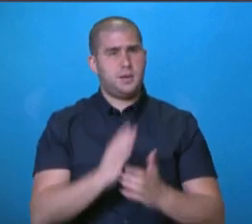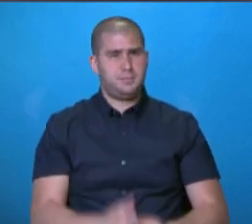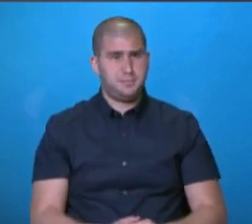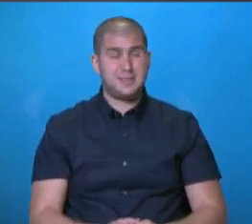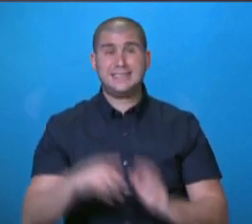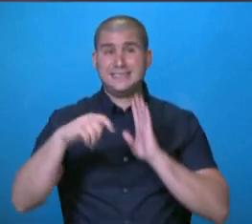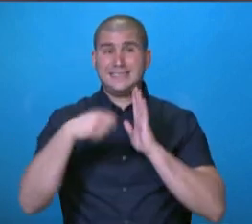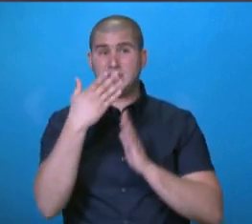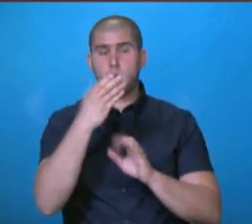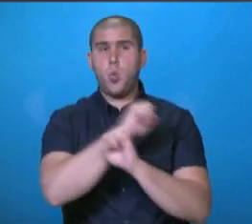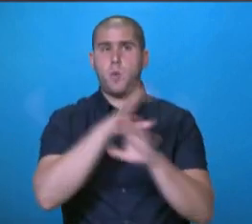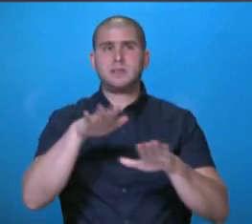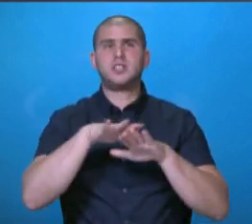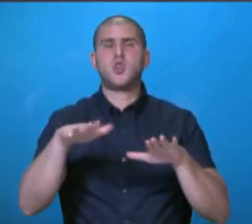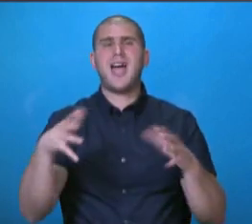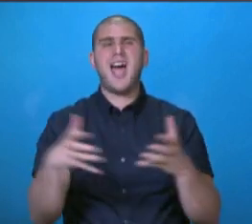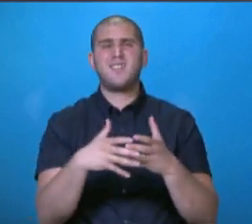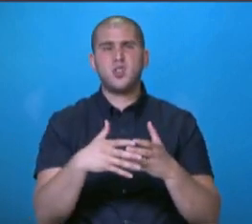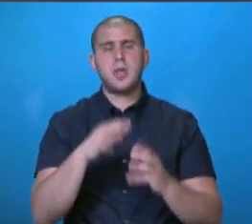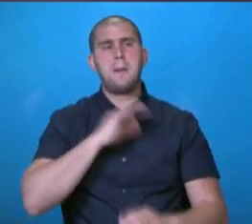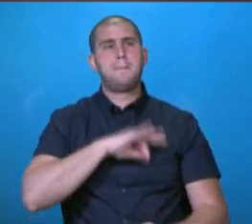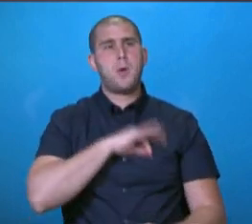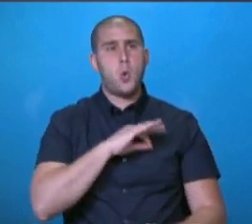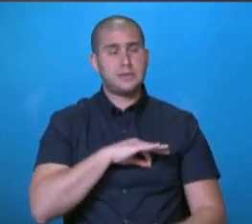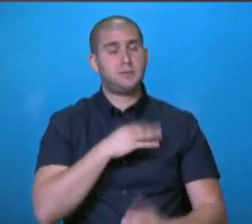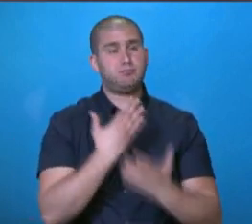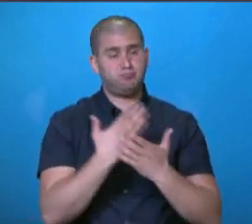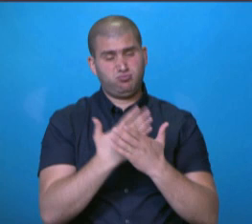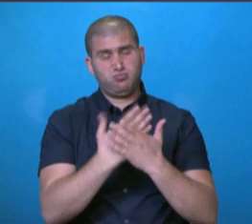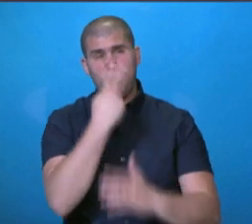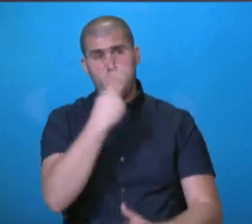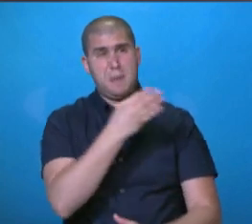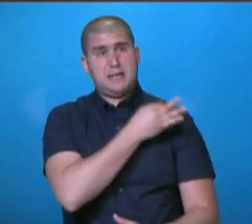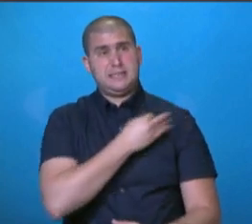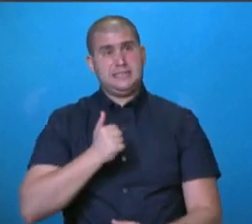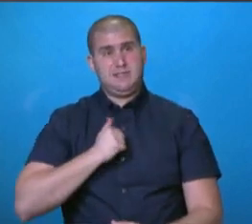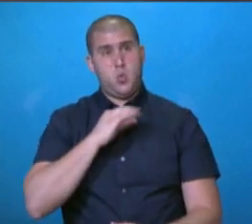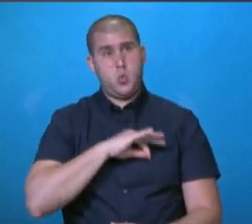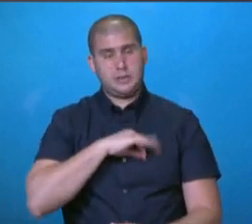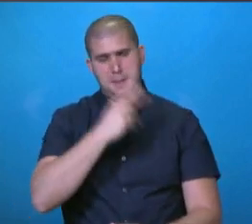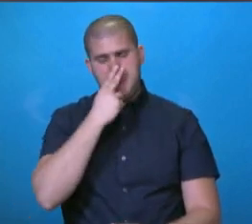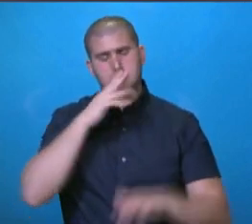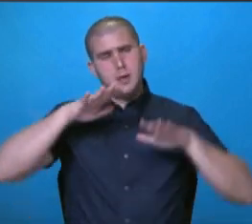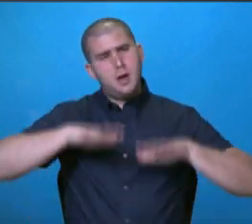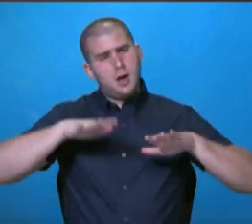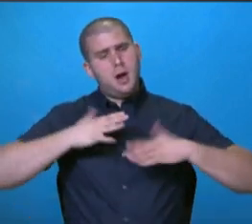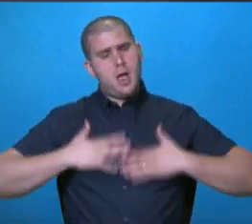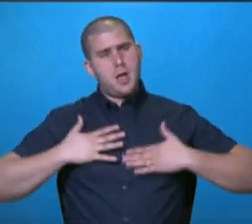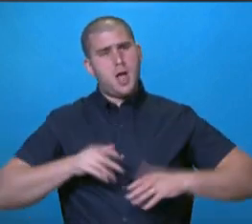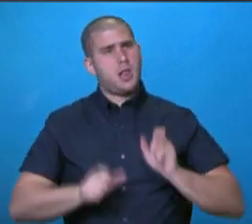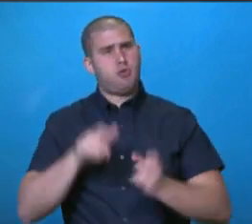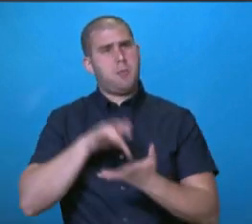הסרטון הזה הופץ ברשתות החברתיות ברוסיה ולכאורה רואים בו קצין צבאי רוסי שמנסה להרגיע את אנשי